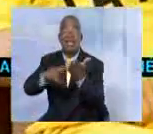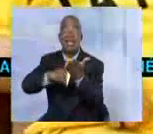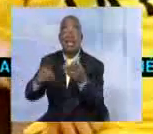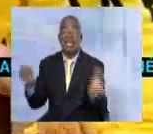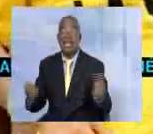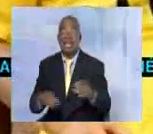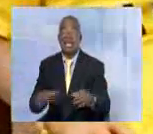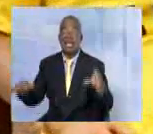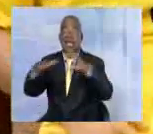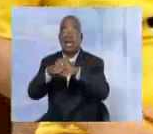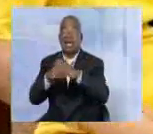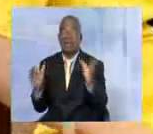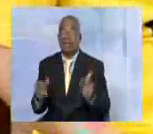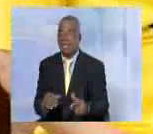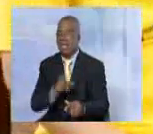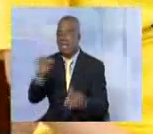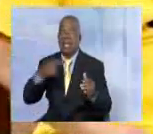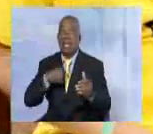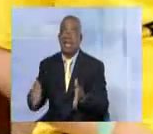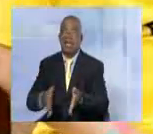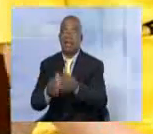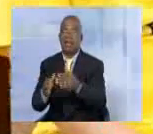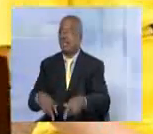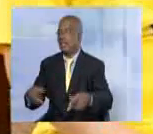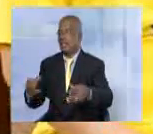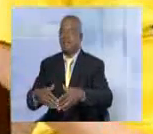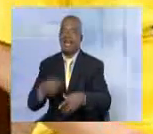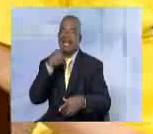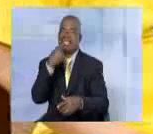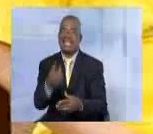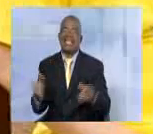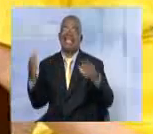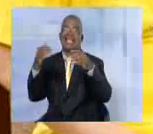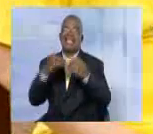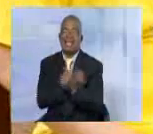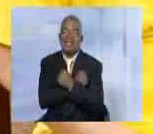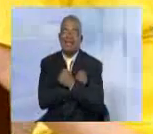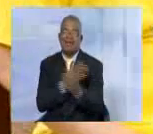est venu me chercher, il a demandé ma main, alors j'ai dû quitter l'école.